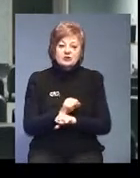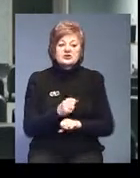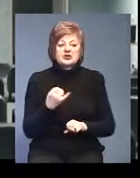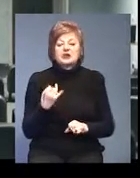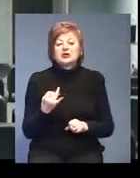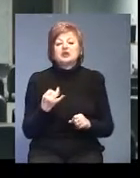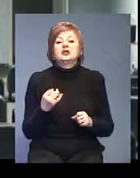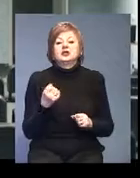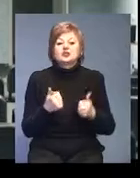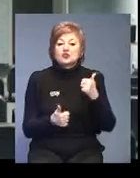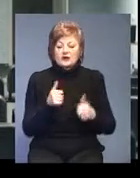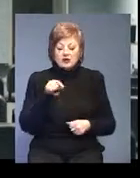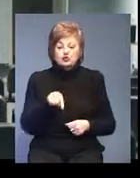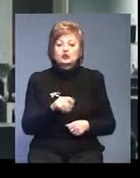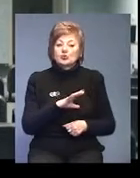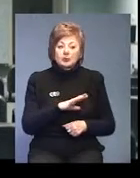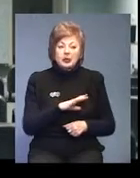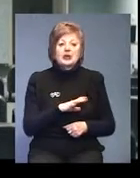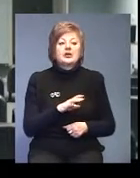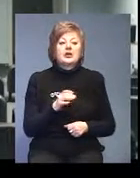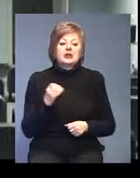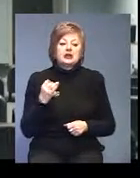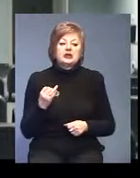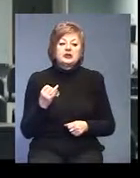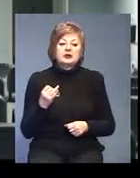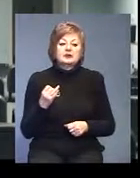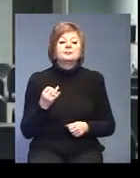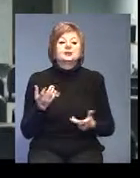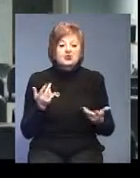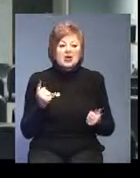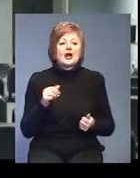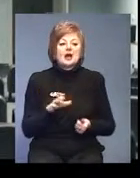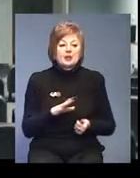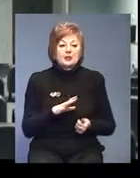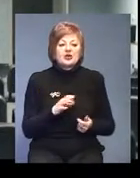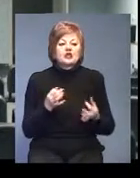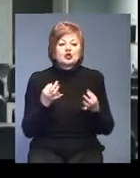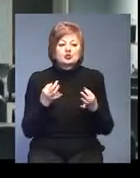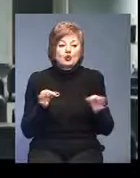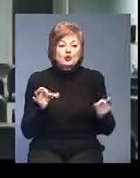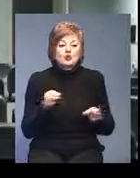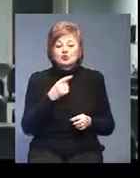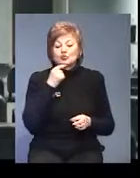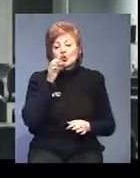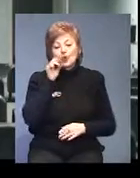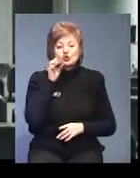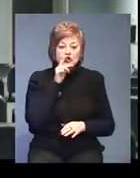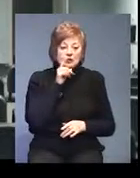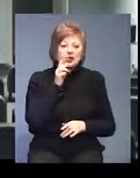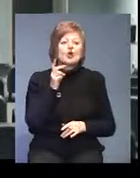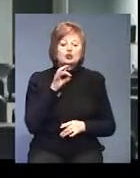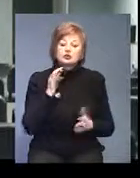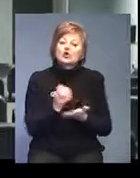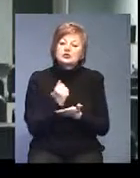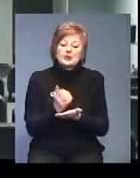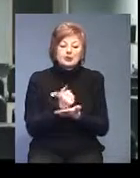визвольні змагання, які відбувалися в цей період. І, звісно, було допущено багато помилок, але багато було